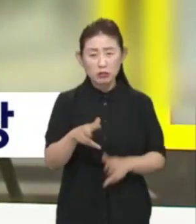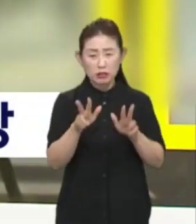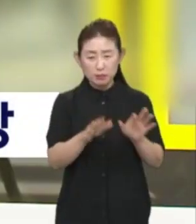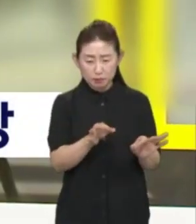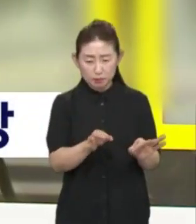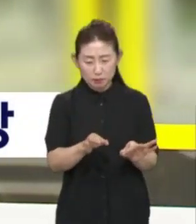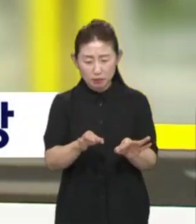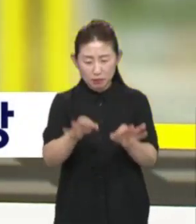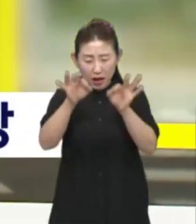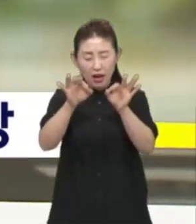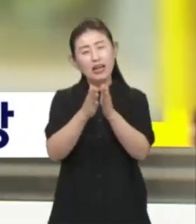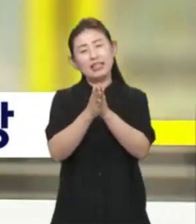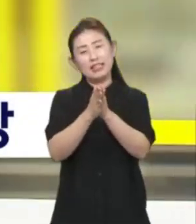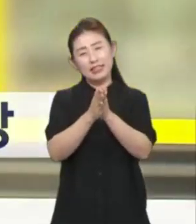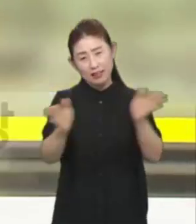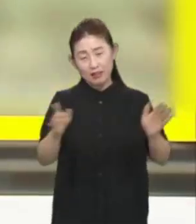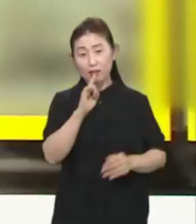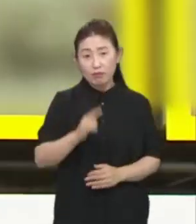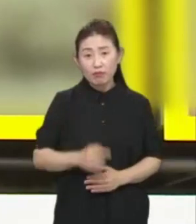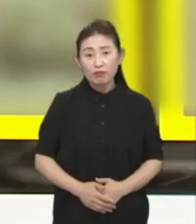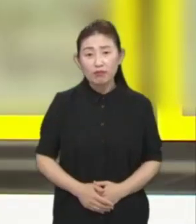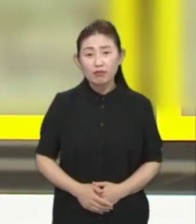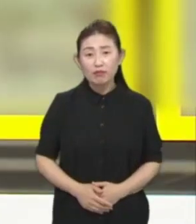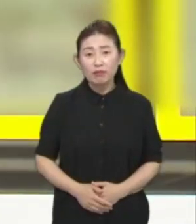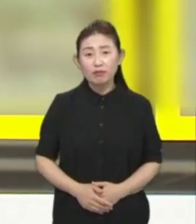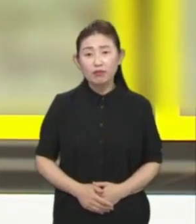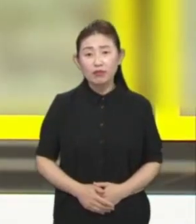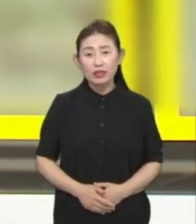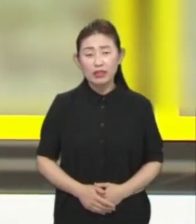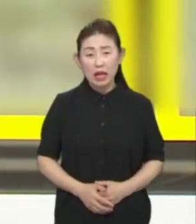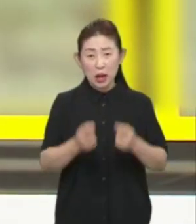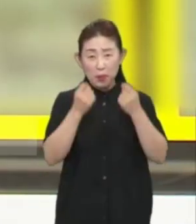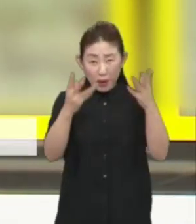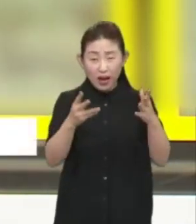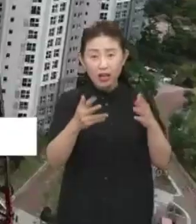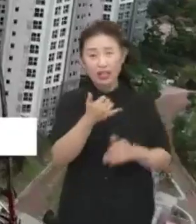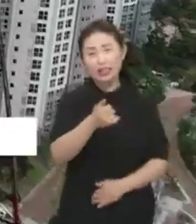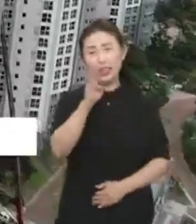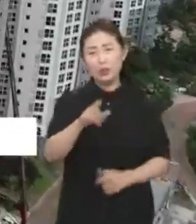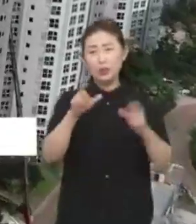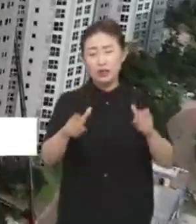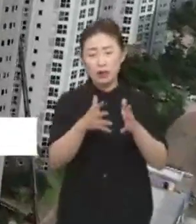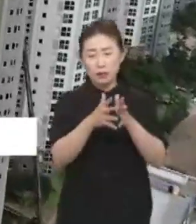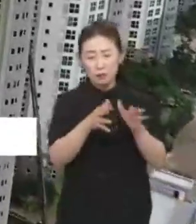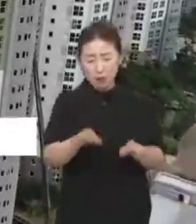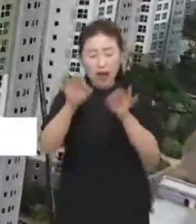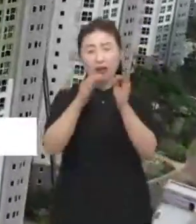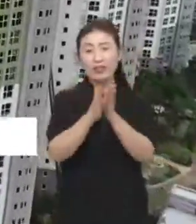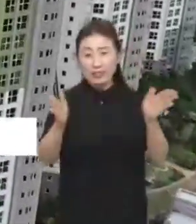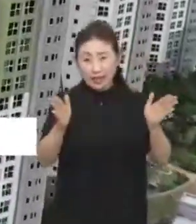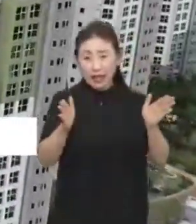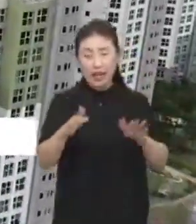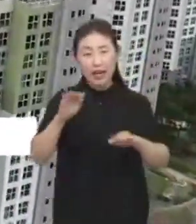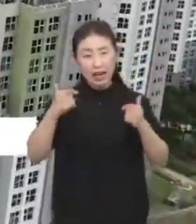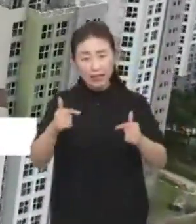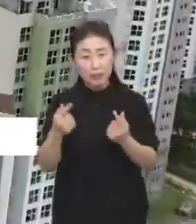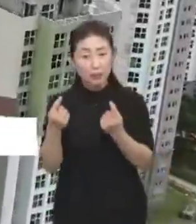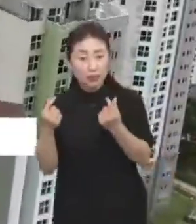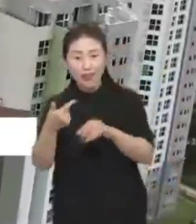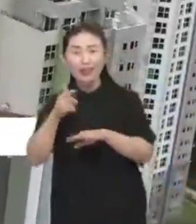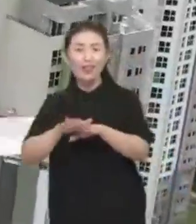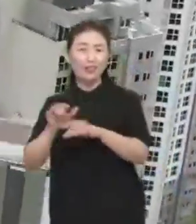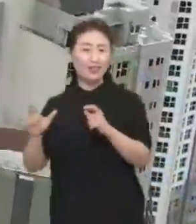상승세로 완전히 전환했다고 분석하고 있습니다. 또 확실한 상승세로 전환된 세종시와 항상 비슷한 양상을